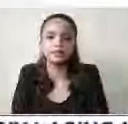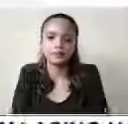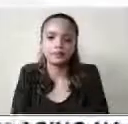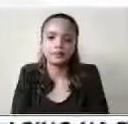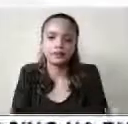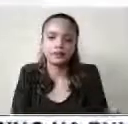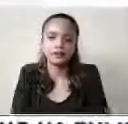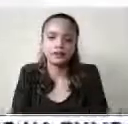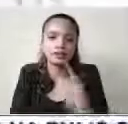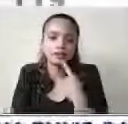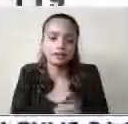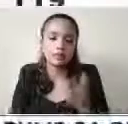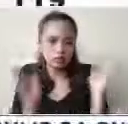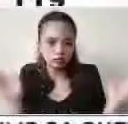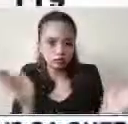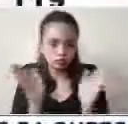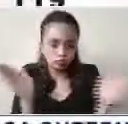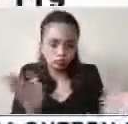tayong maghintay na